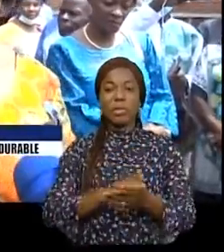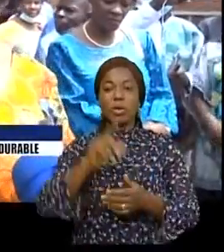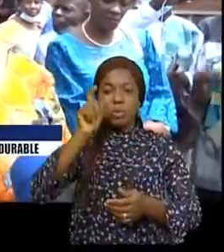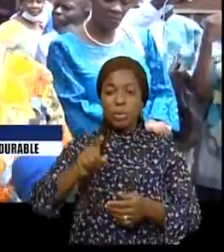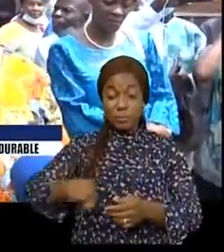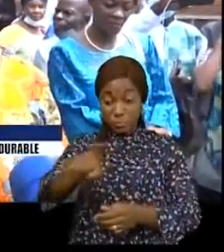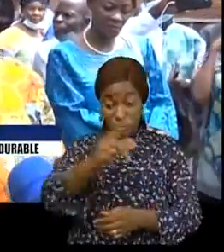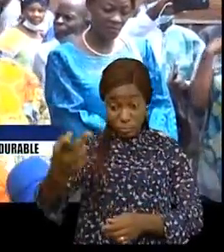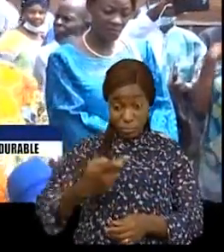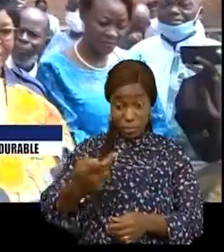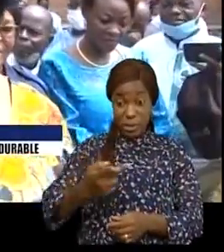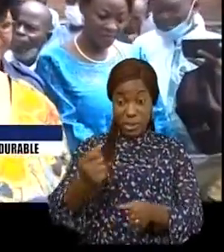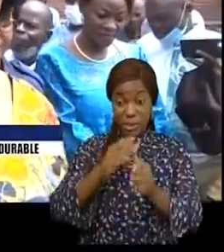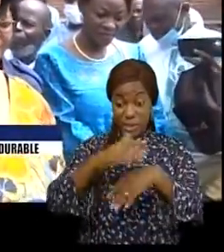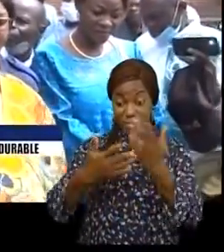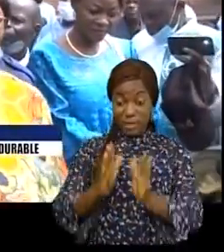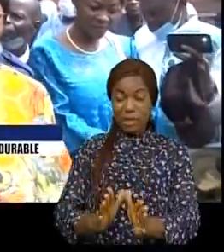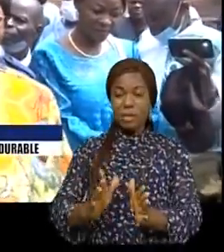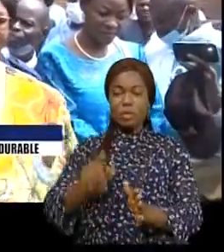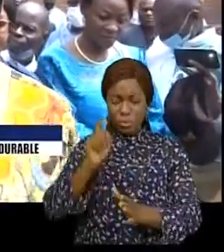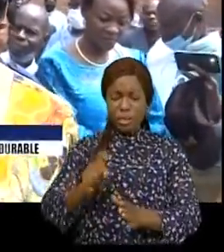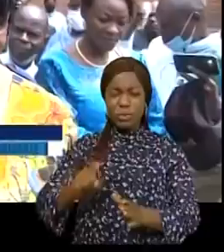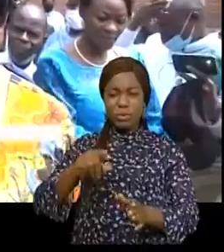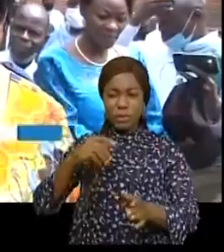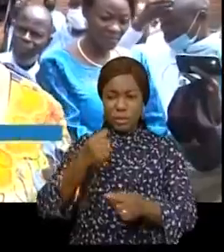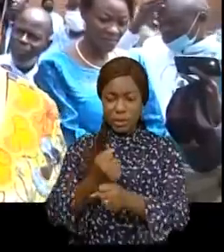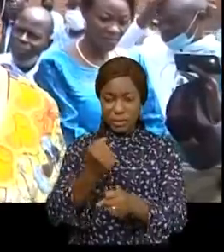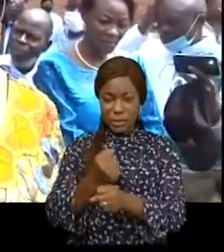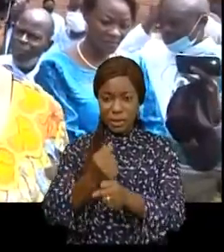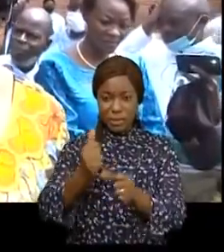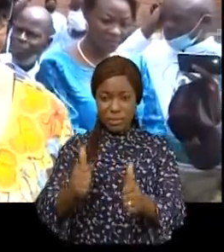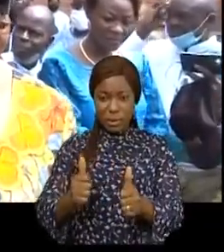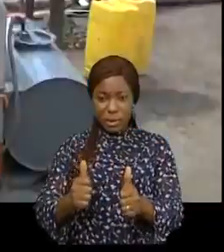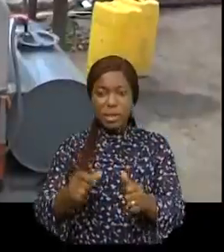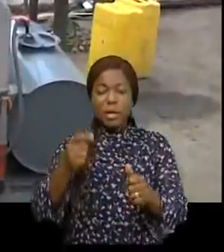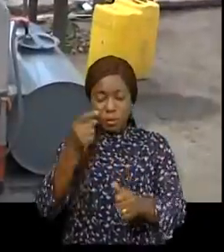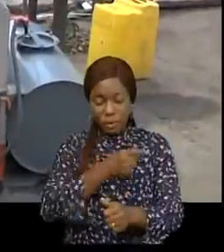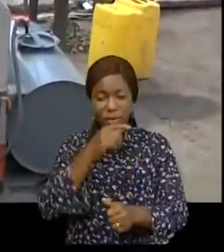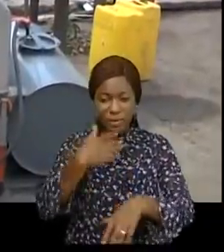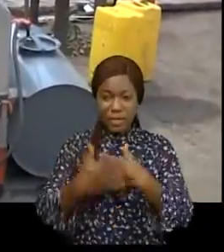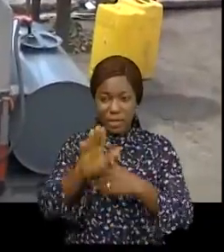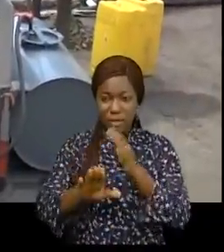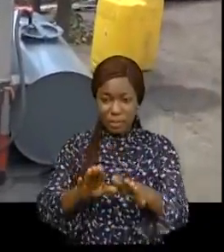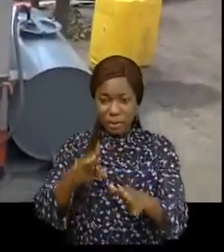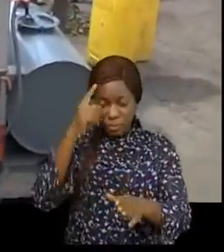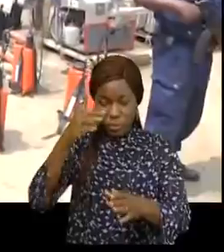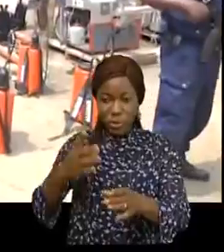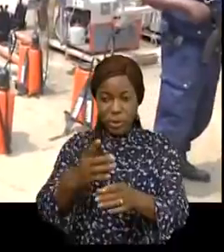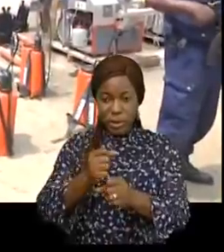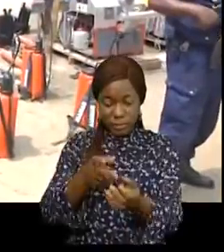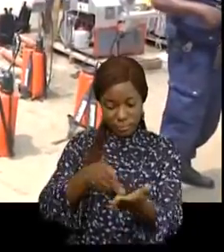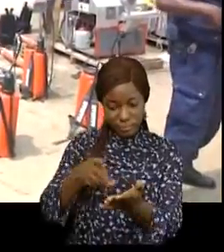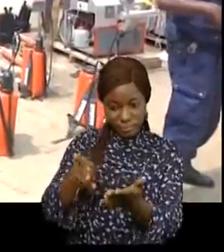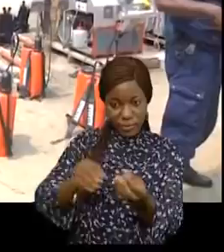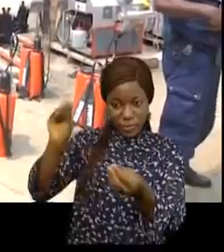et nous, à relever. J'ai entendu ce que vous avez dit. Moi, je vais faire ma démarche pour qu'on puisse obtenir la prime. Mais cette